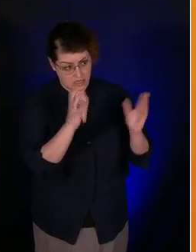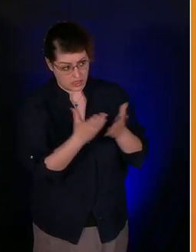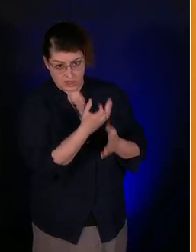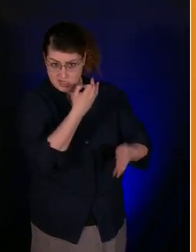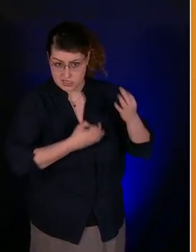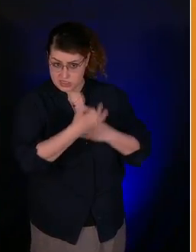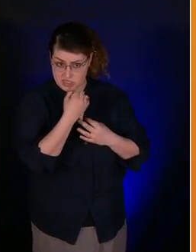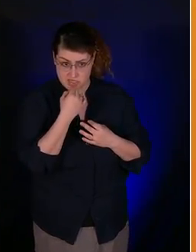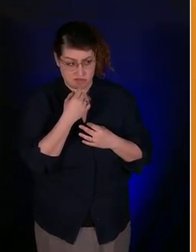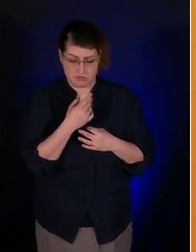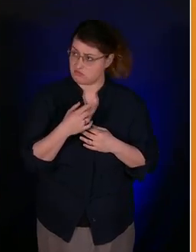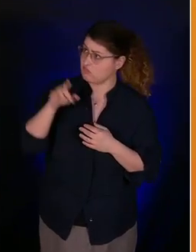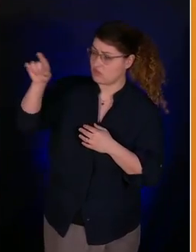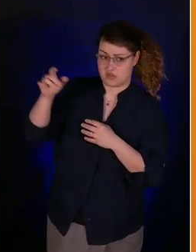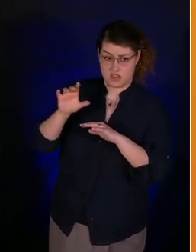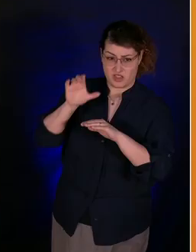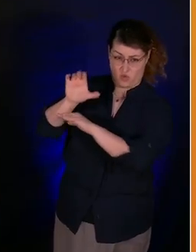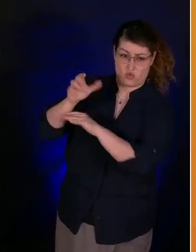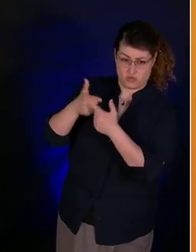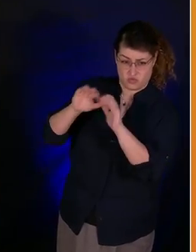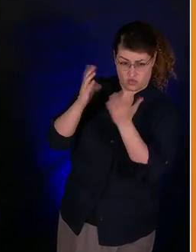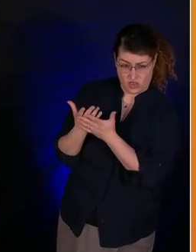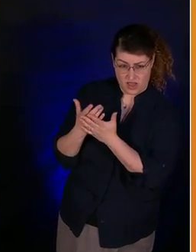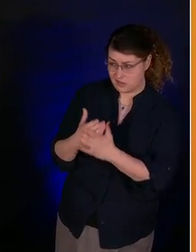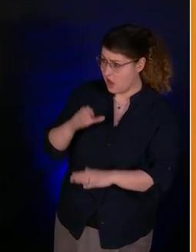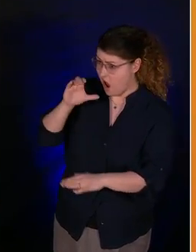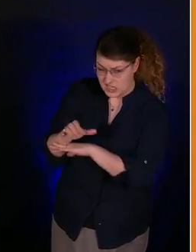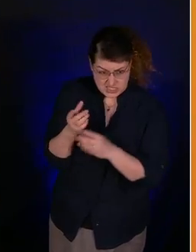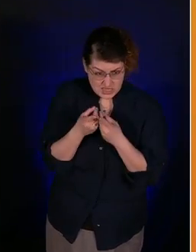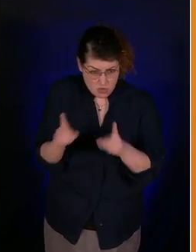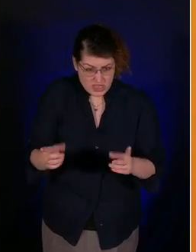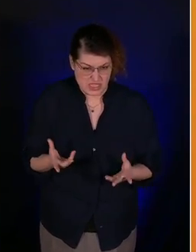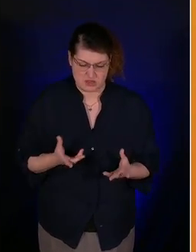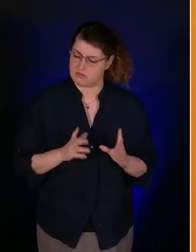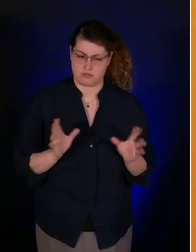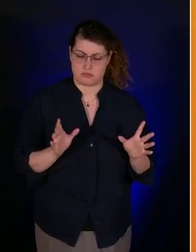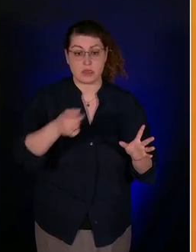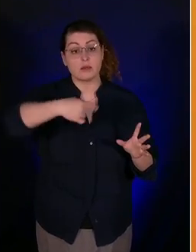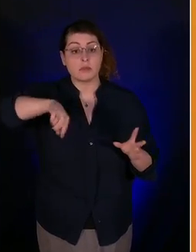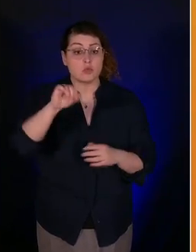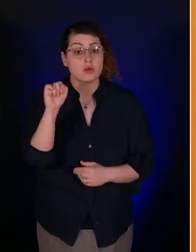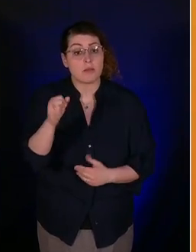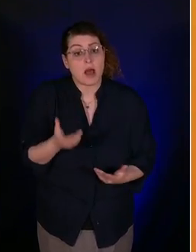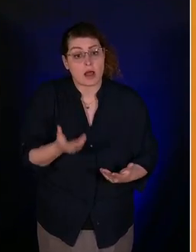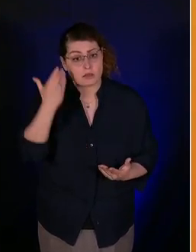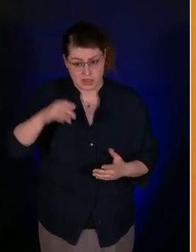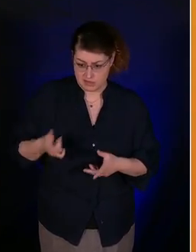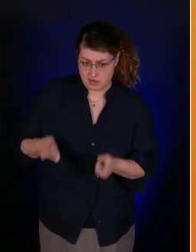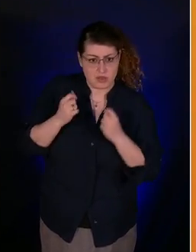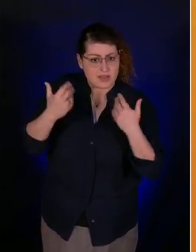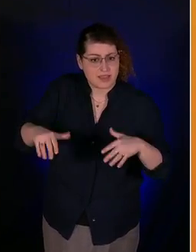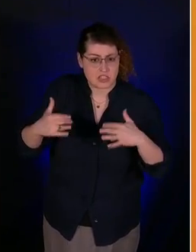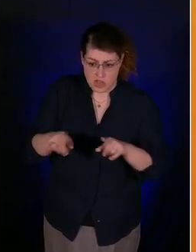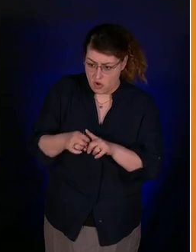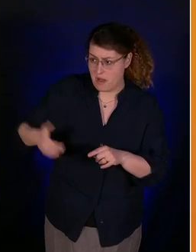serait antidémocratique. Mes camarades, vous avez toutes et tous été mandatés de cette même